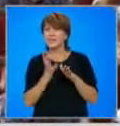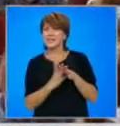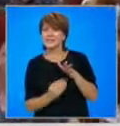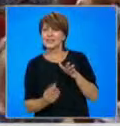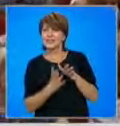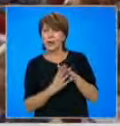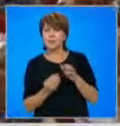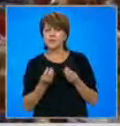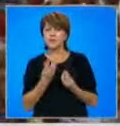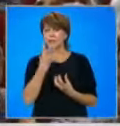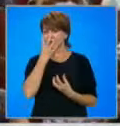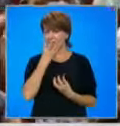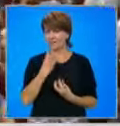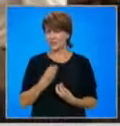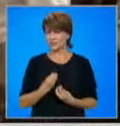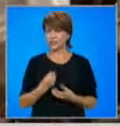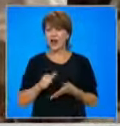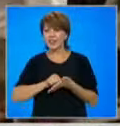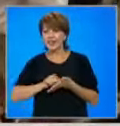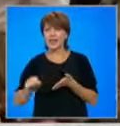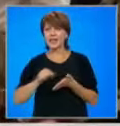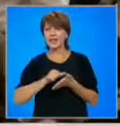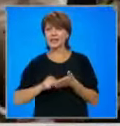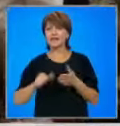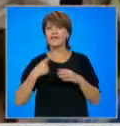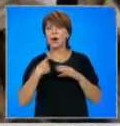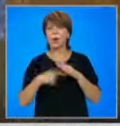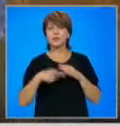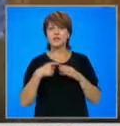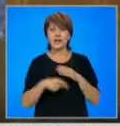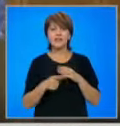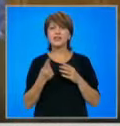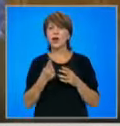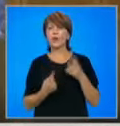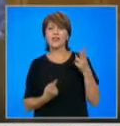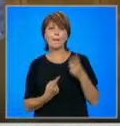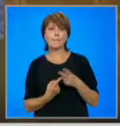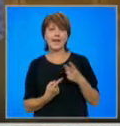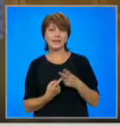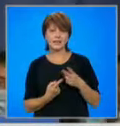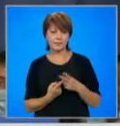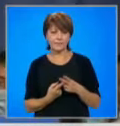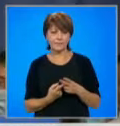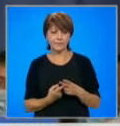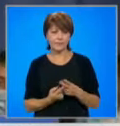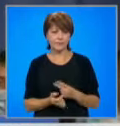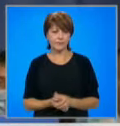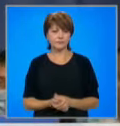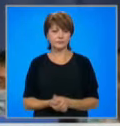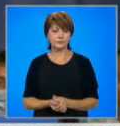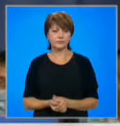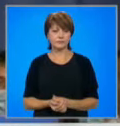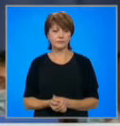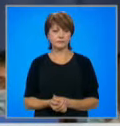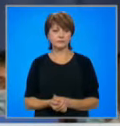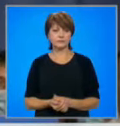възмутили на силата на Иванов, цитирам, да трие от сайтовете на независими уж медии и да обсъждат антикорупционни орган като бухалка. Сега Томислав